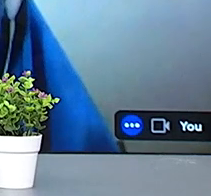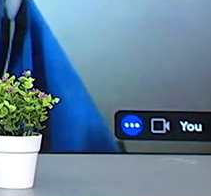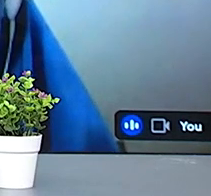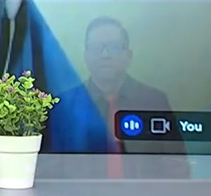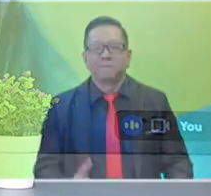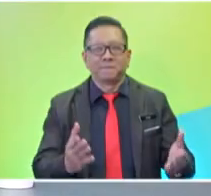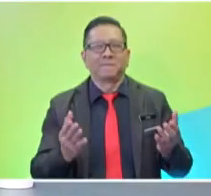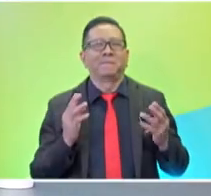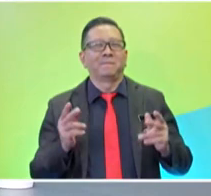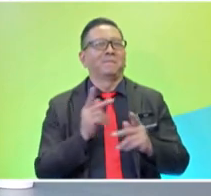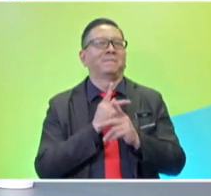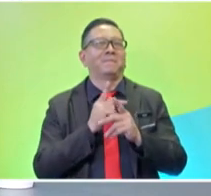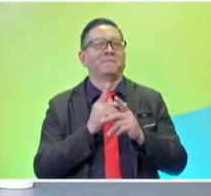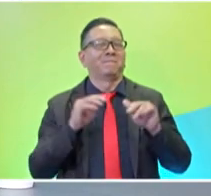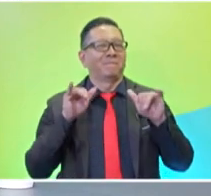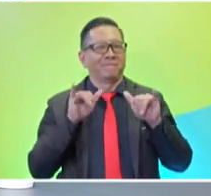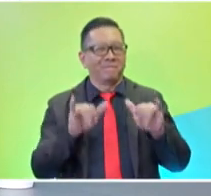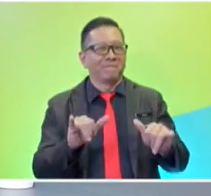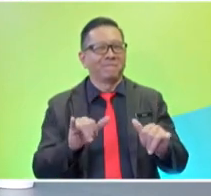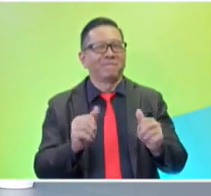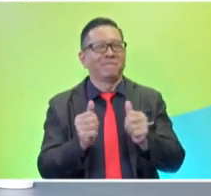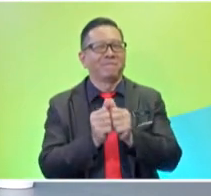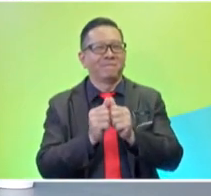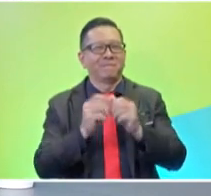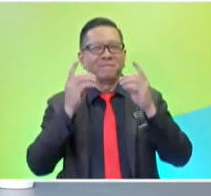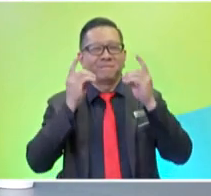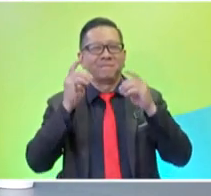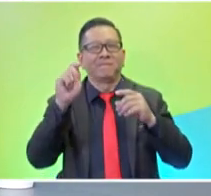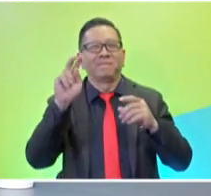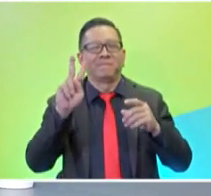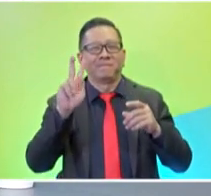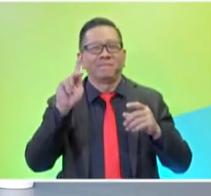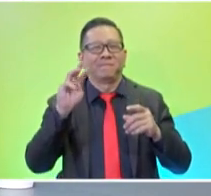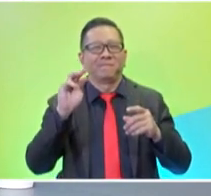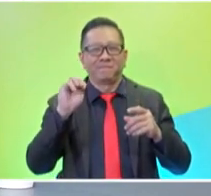Terima kasih kami masih setia bersama dengan kami di mendengar rendah diri